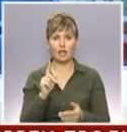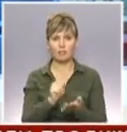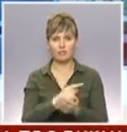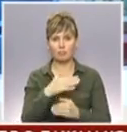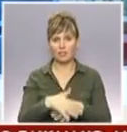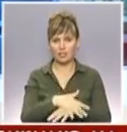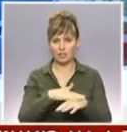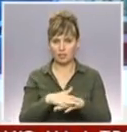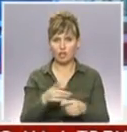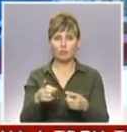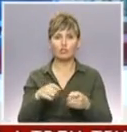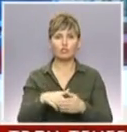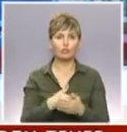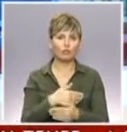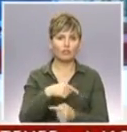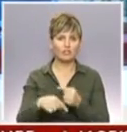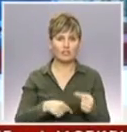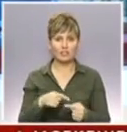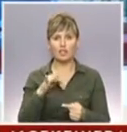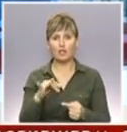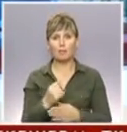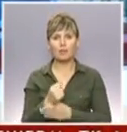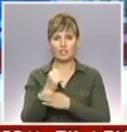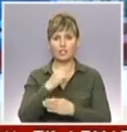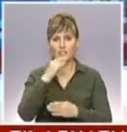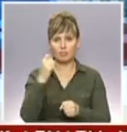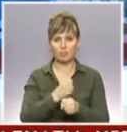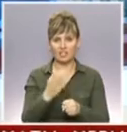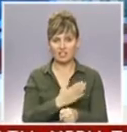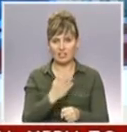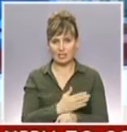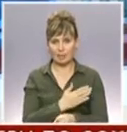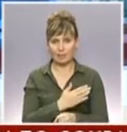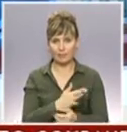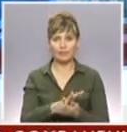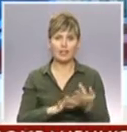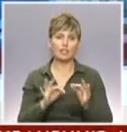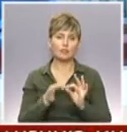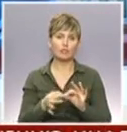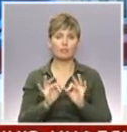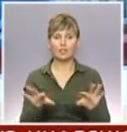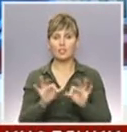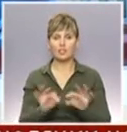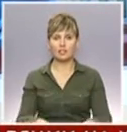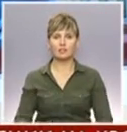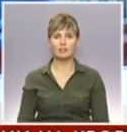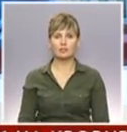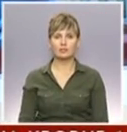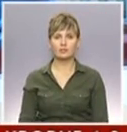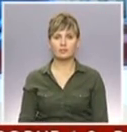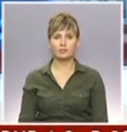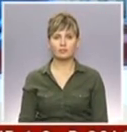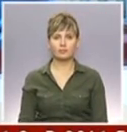социальных обязательств перед населением, привлечение новых инвестиций и поддержка отечественных производителей. Тему продолжит